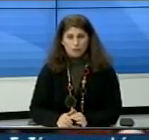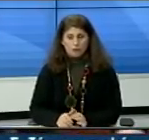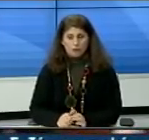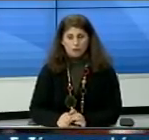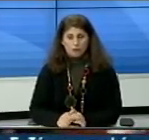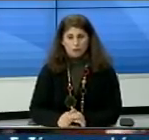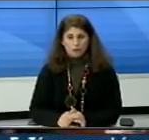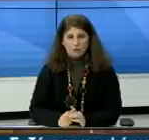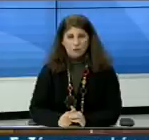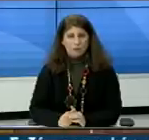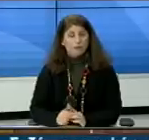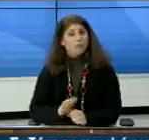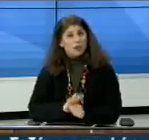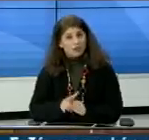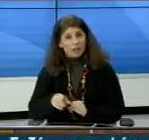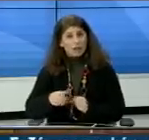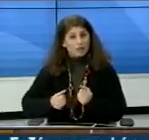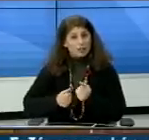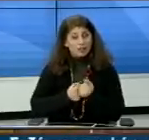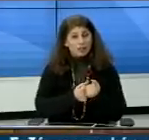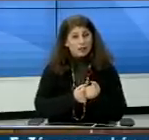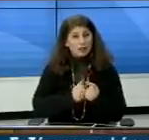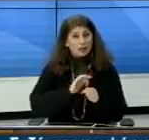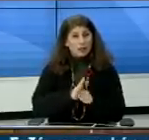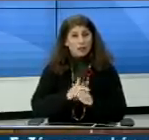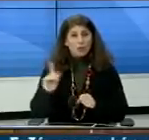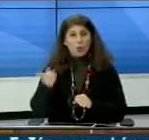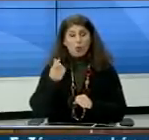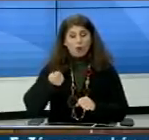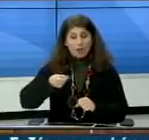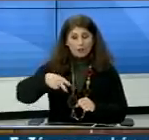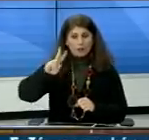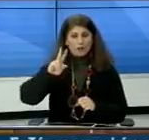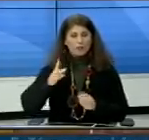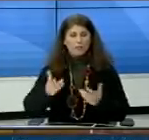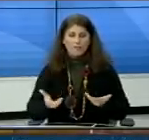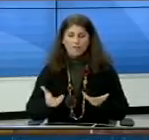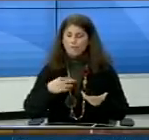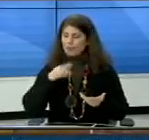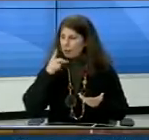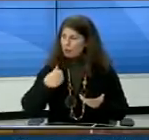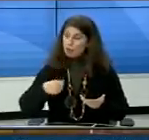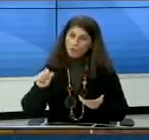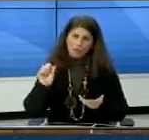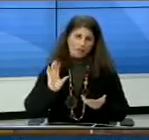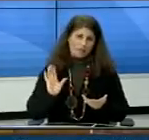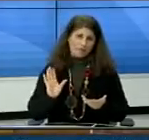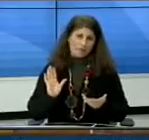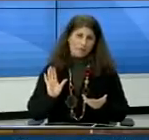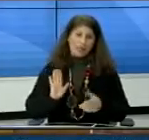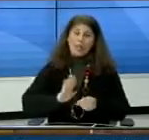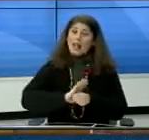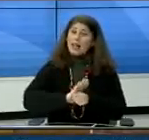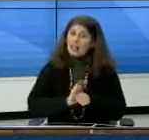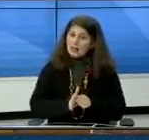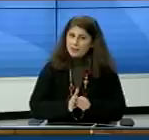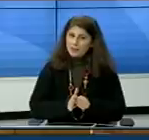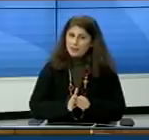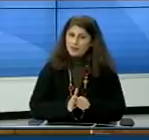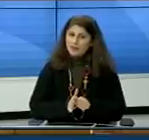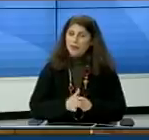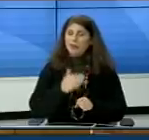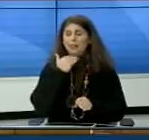Είναι αρκετή αυτή η ενίσχυση για να καλύψει όλες τις αυξήσεις? Απαντώ πως όχι. Γιατί καλύπτει,